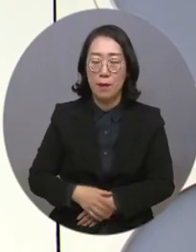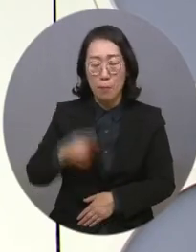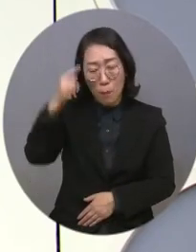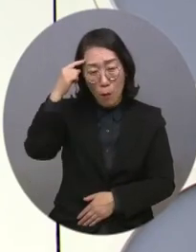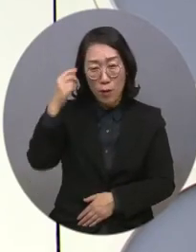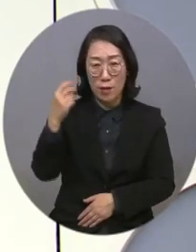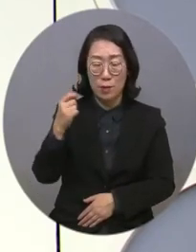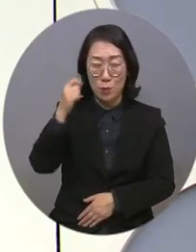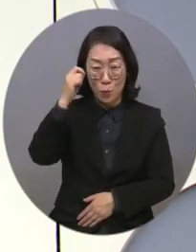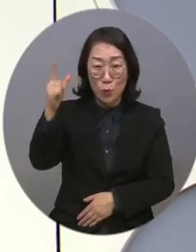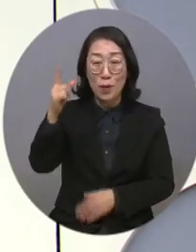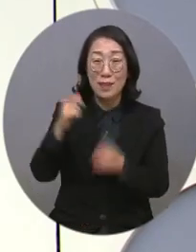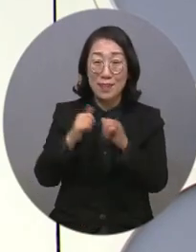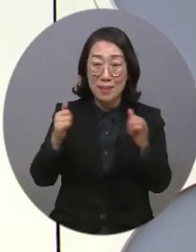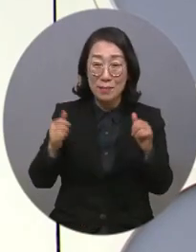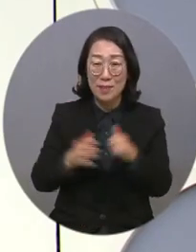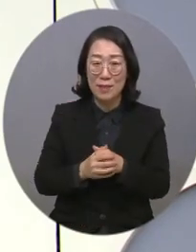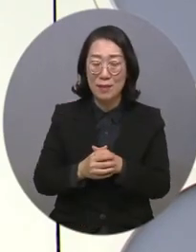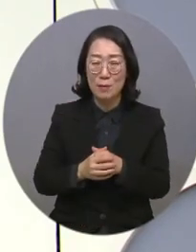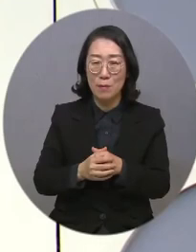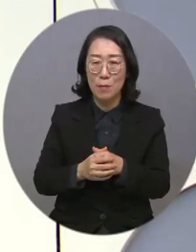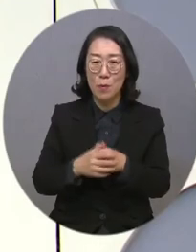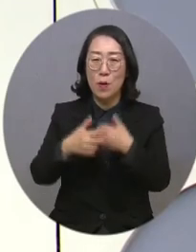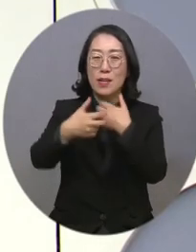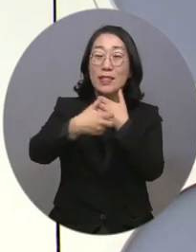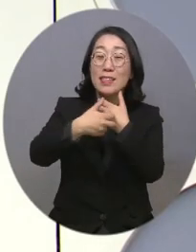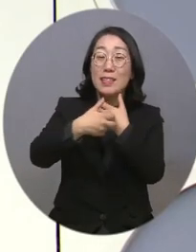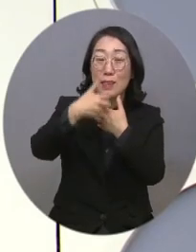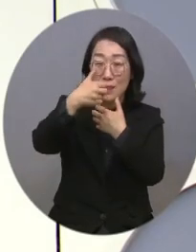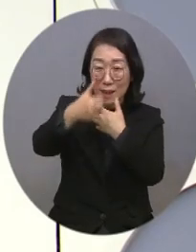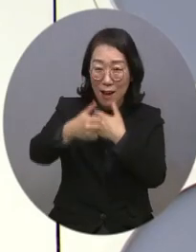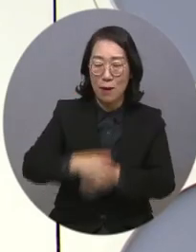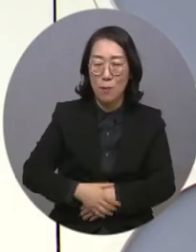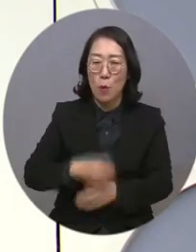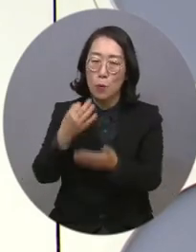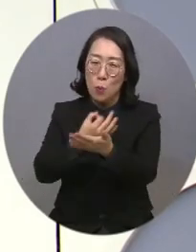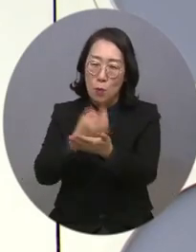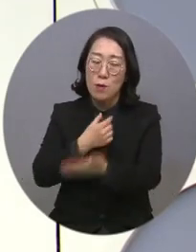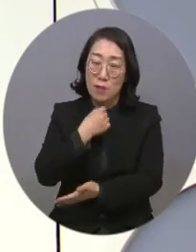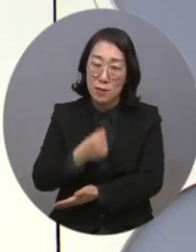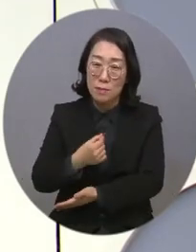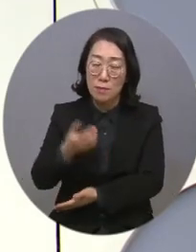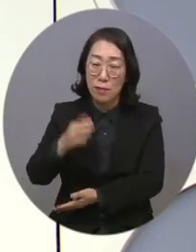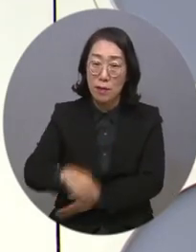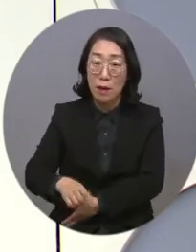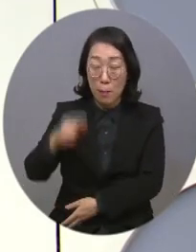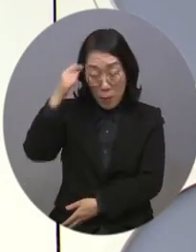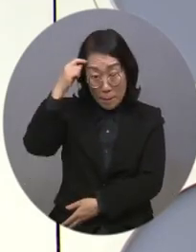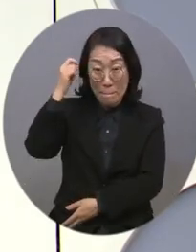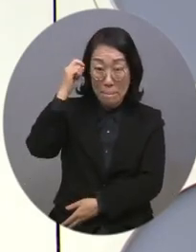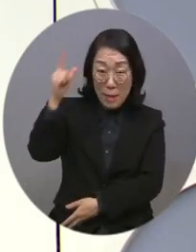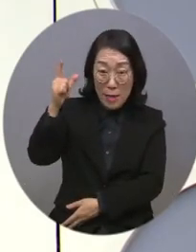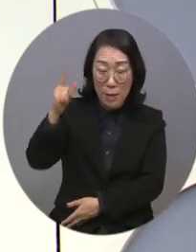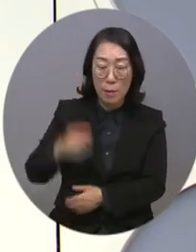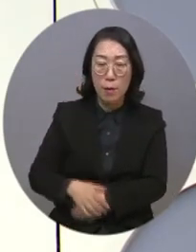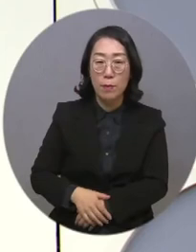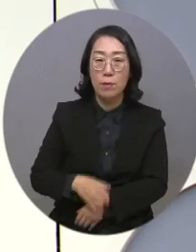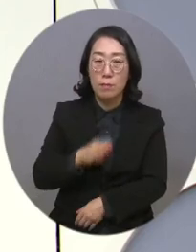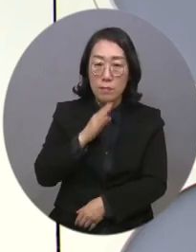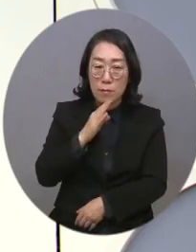사람들이 뭐 치과라든가 의과대학 이런 데 가서 돈 벌어 가는데, 사실 머리 좋은 사람들은 가능하면 이 과학